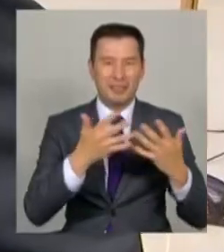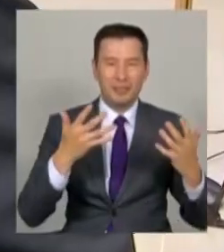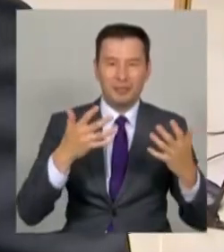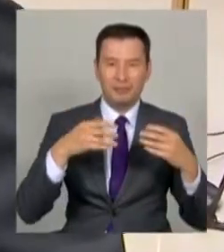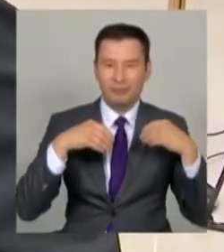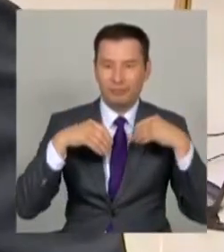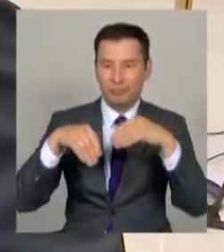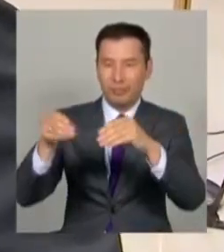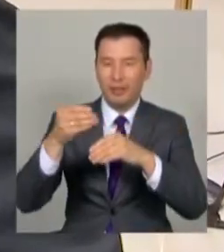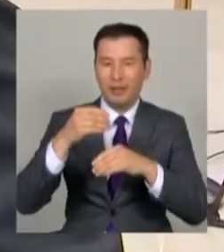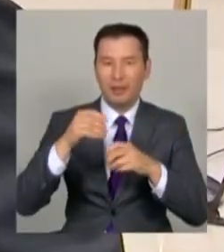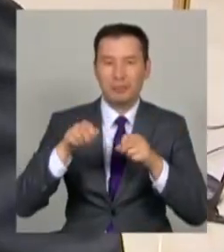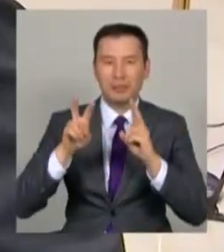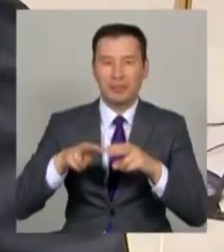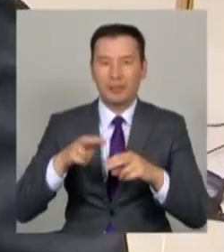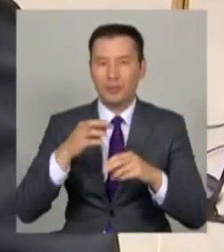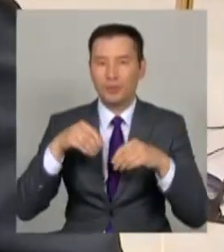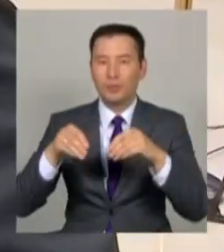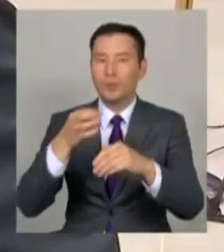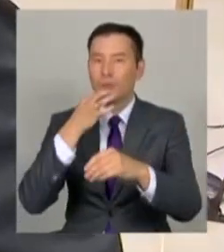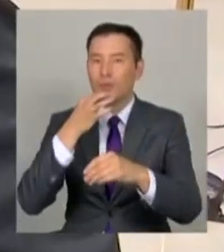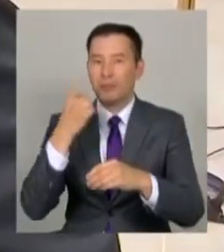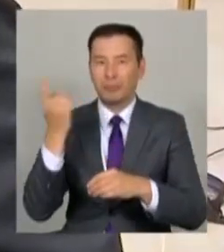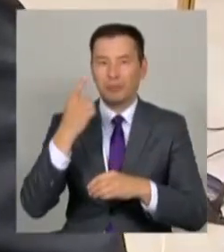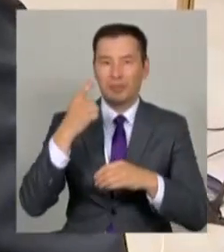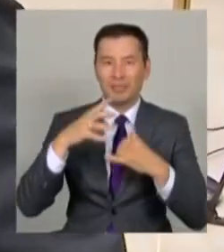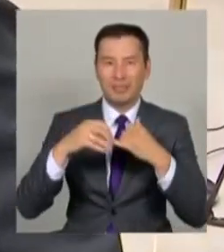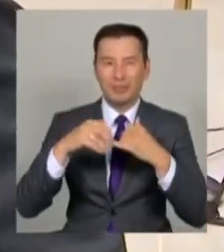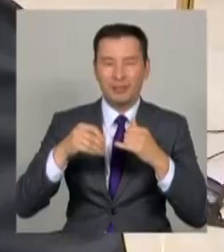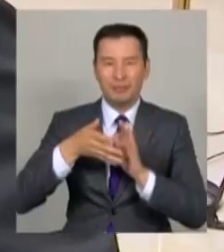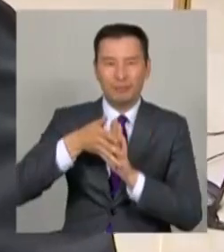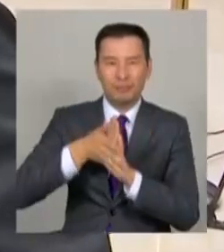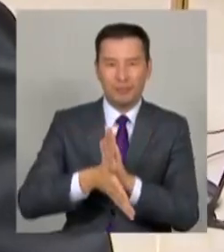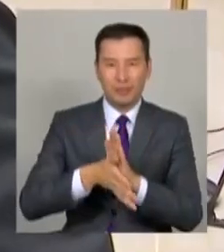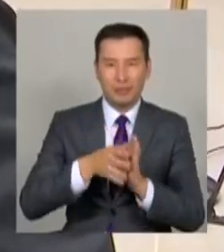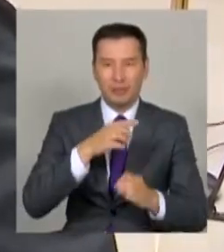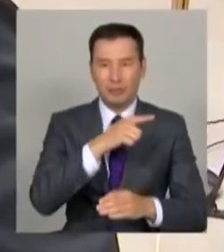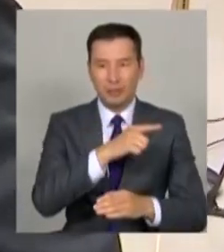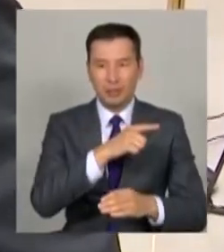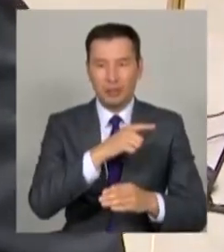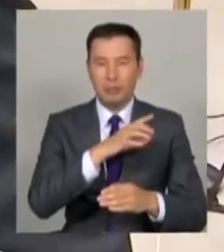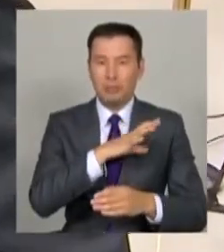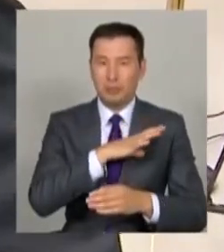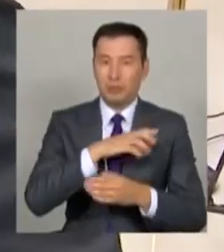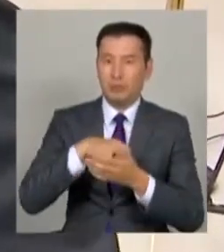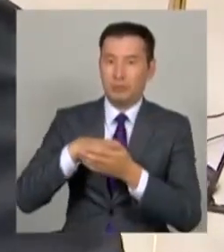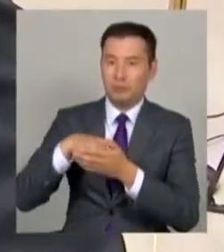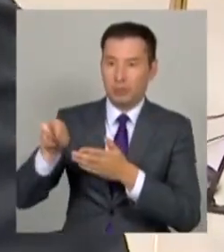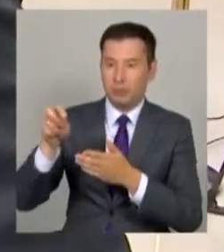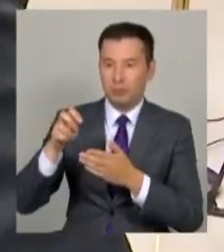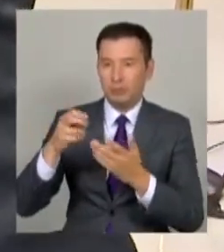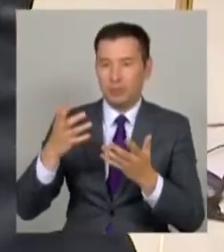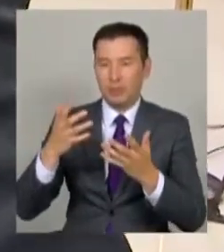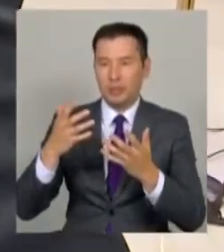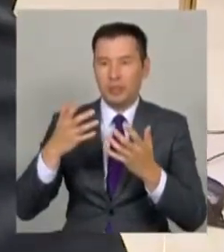получается, получает субсидии тот, кто первый обратился по электронной очереди. К нам производители обратились, они говорят, ребята, но